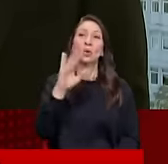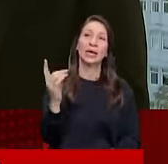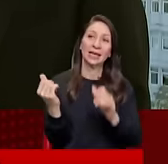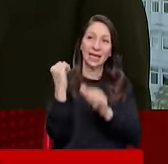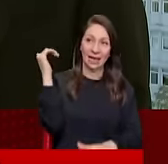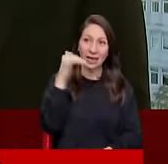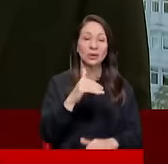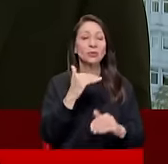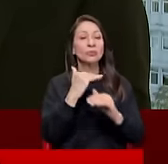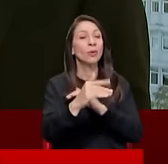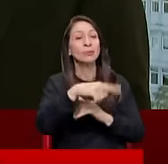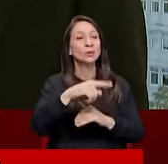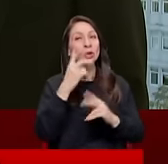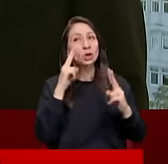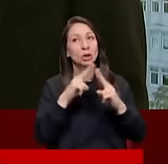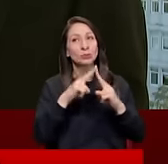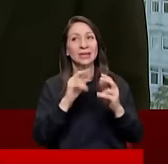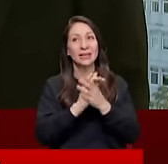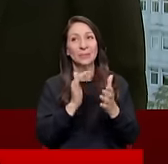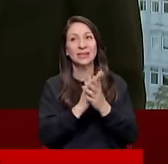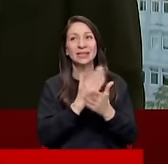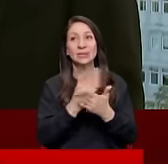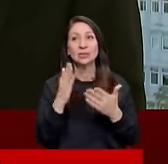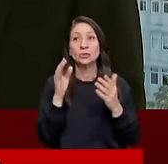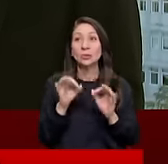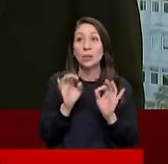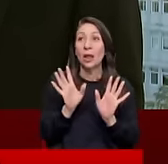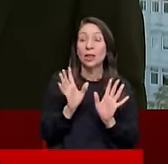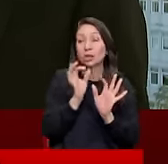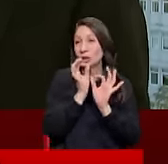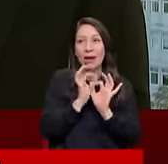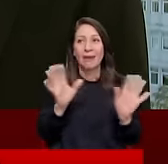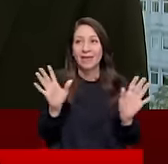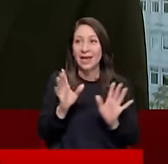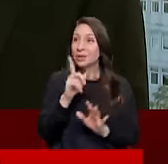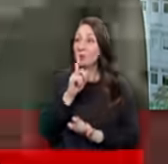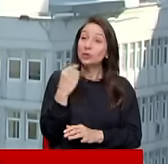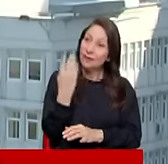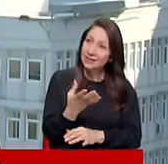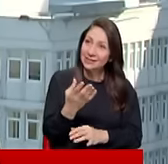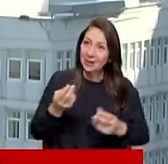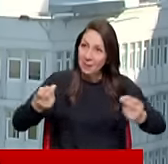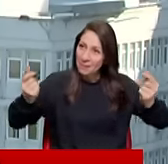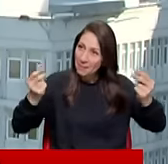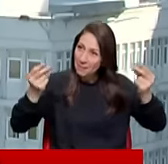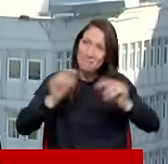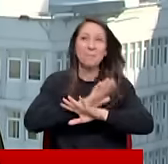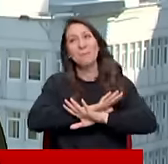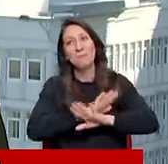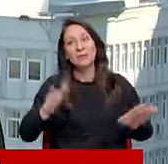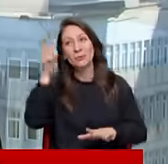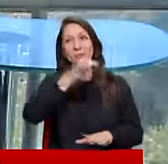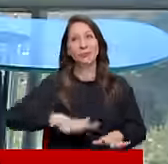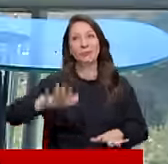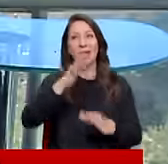gelip vatandaşlarımızla görüşmelerimize devam ettik. Şahane bir gündü, şahane. Şimdi söz verdiniz, Erik Dalı evet. İşte bütün